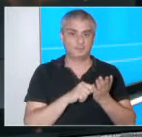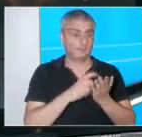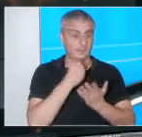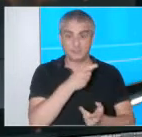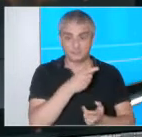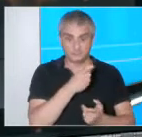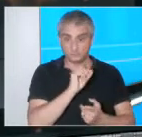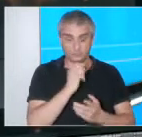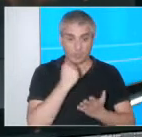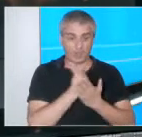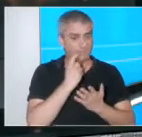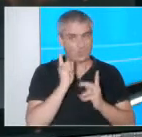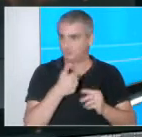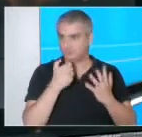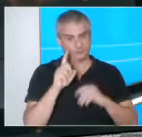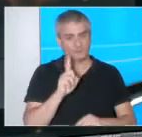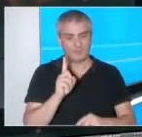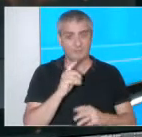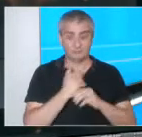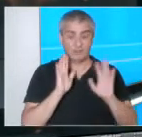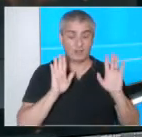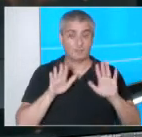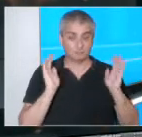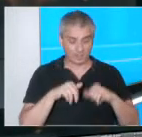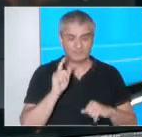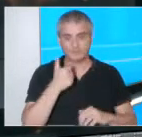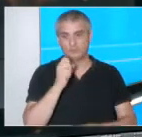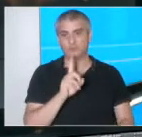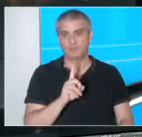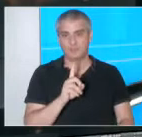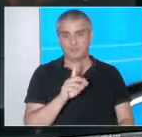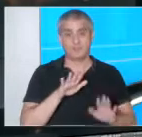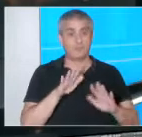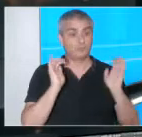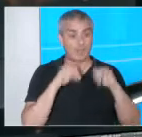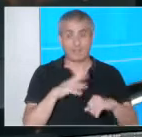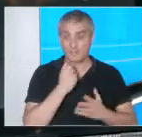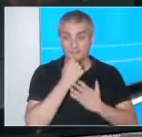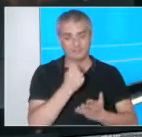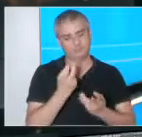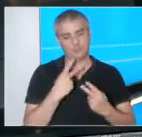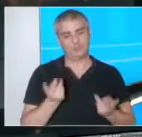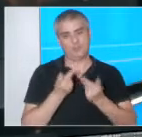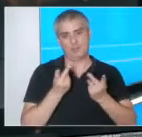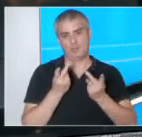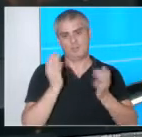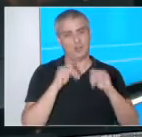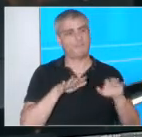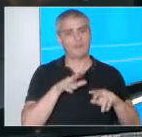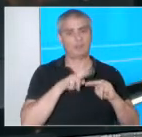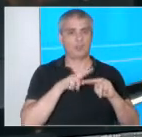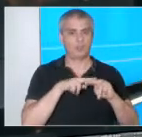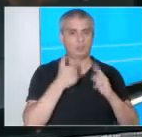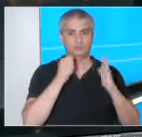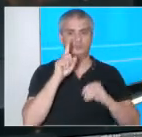לתקציב, בשבילו להעביר, אתה לא צריך 61. בשביל להפיל ממשלה, אתה צריך 61. להפיל ממשלה בעזרת תקציב קל יותר מאשר להפיל ממשלה אחרי